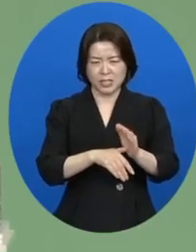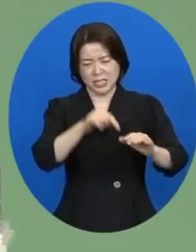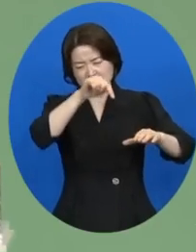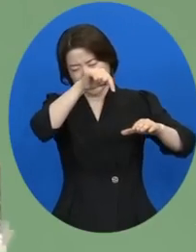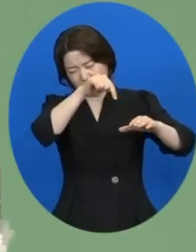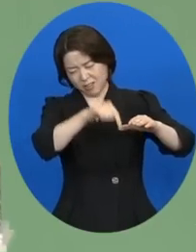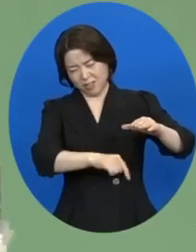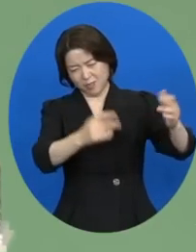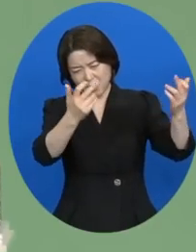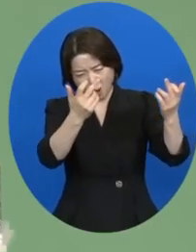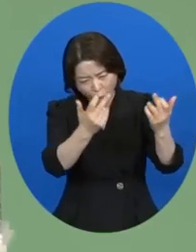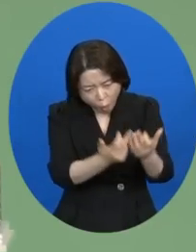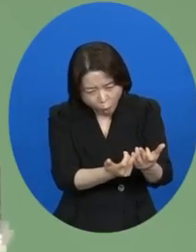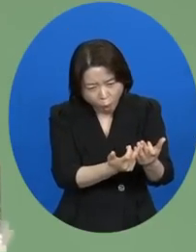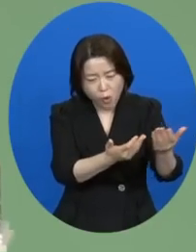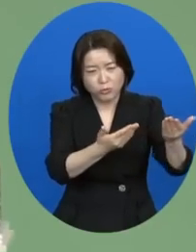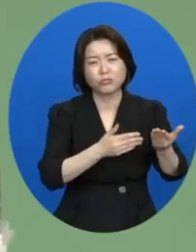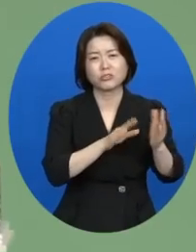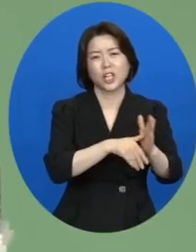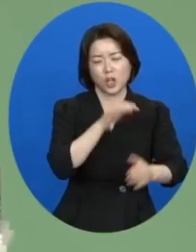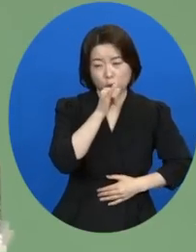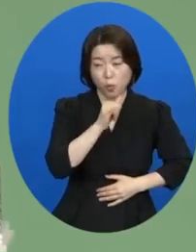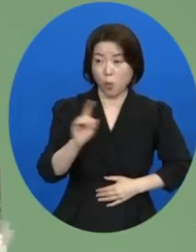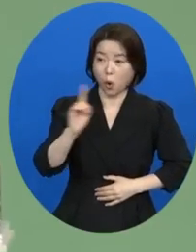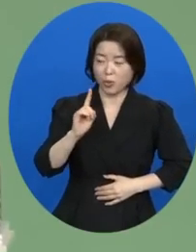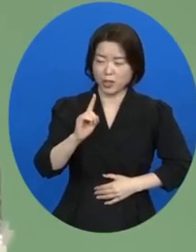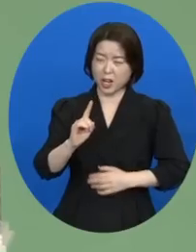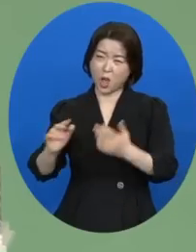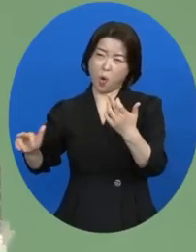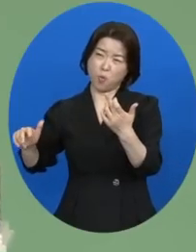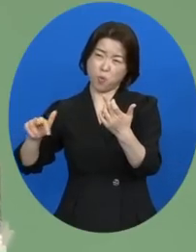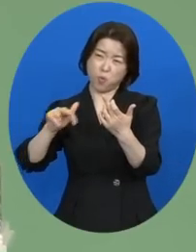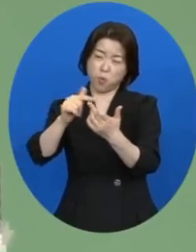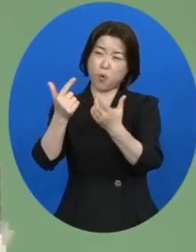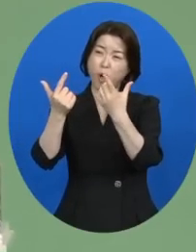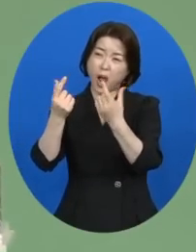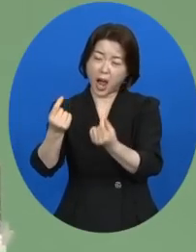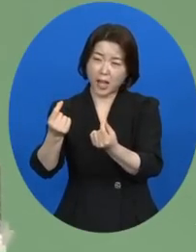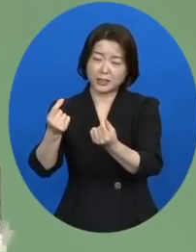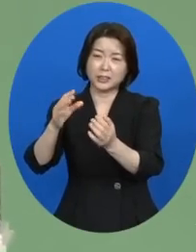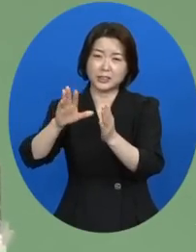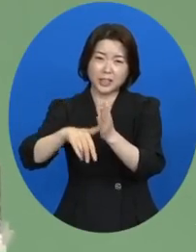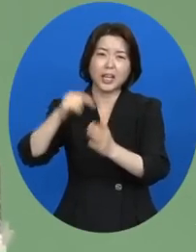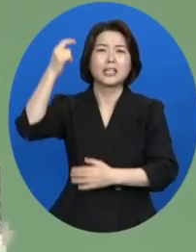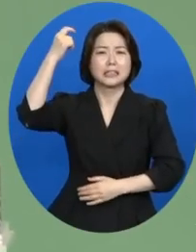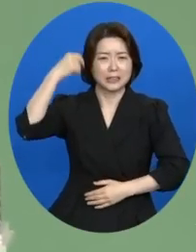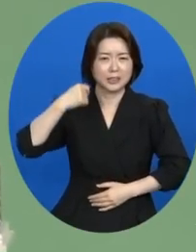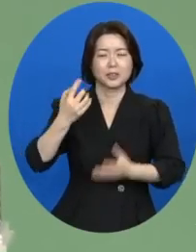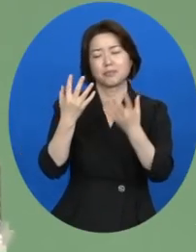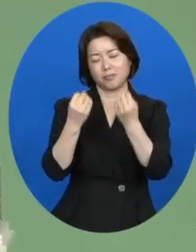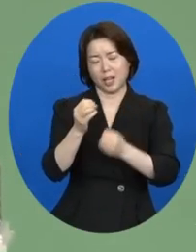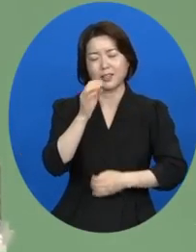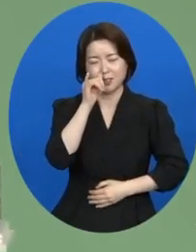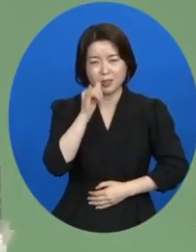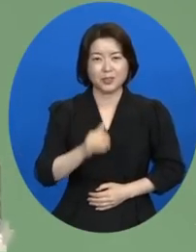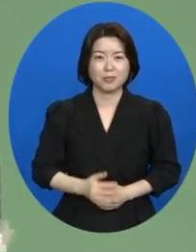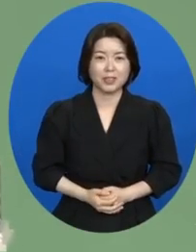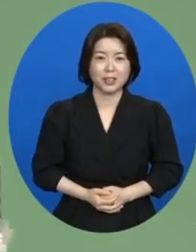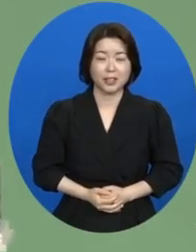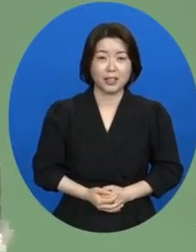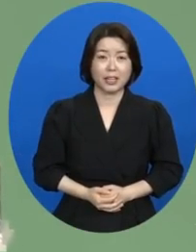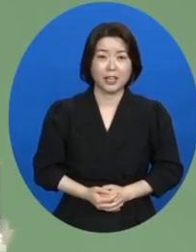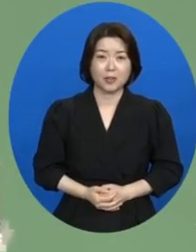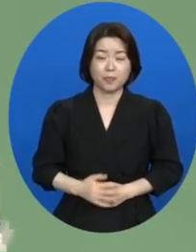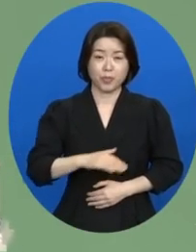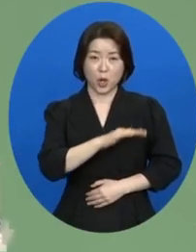골짜기를 또 어떤 데는 높은 산을 오르는 것과 같은 때도 많았습니다. 저희가